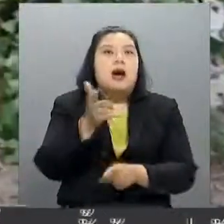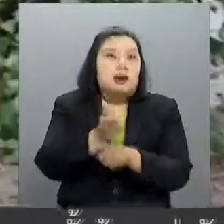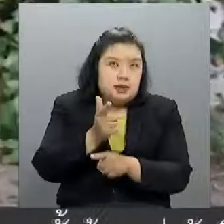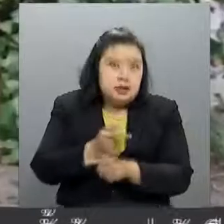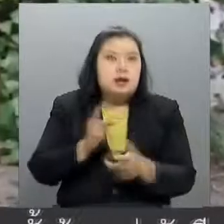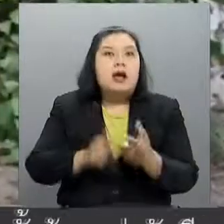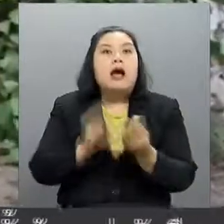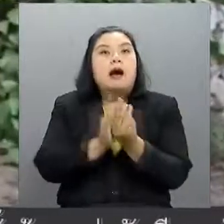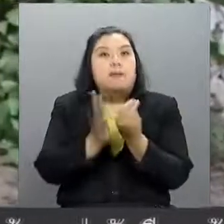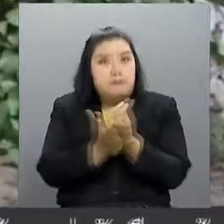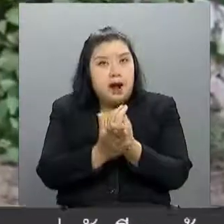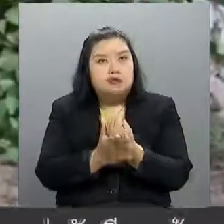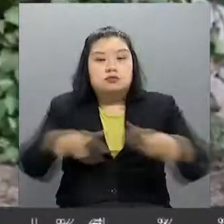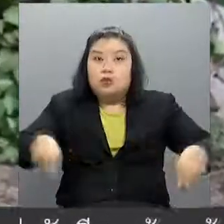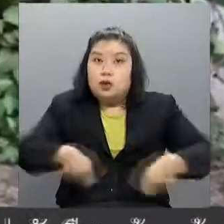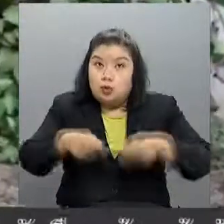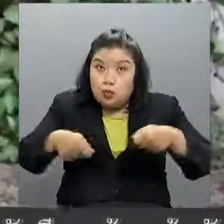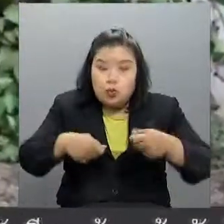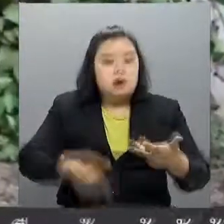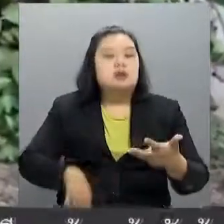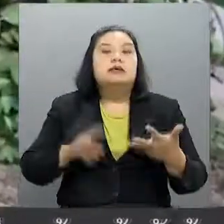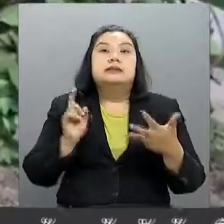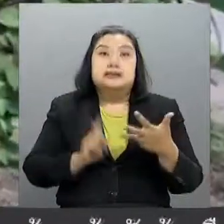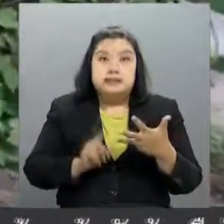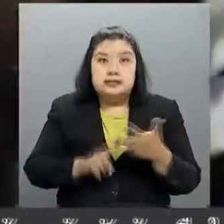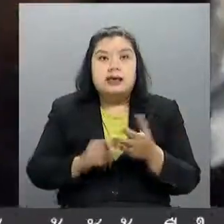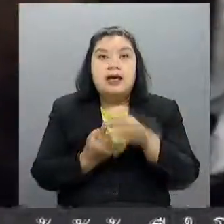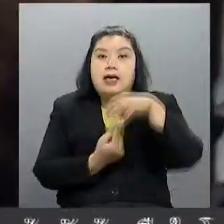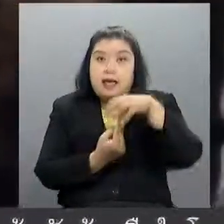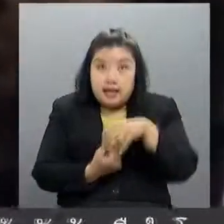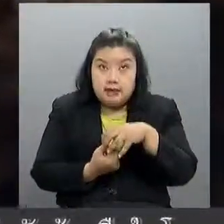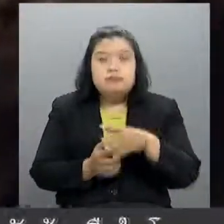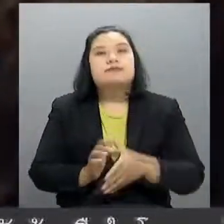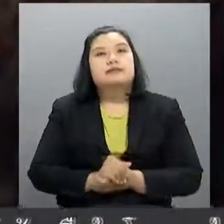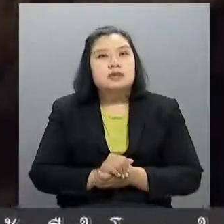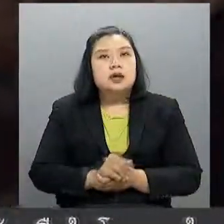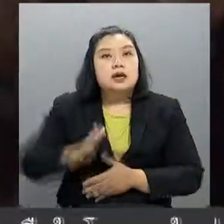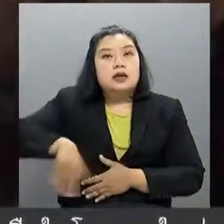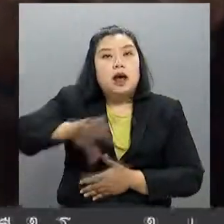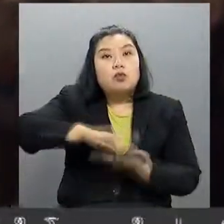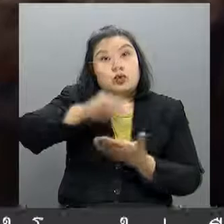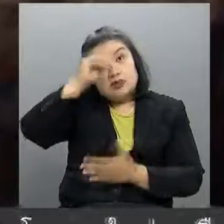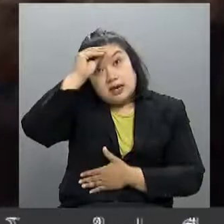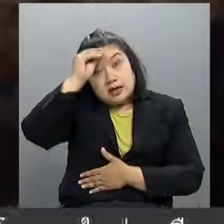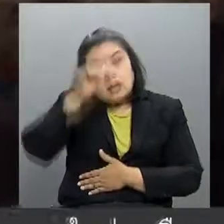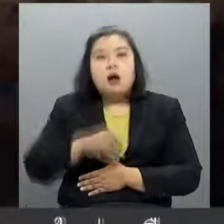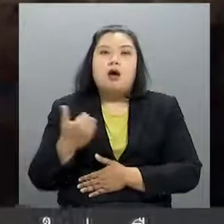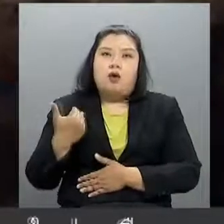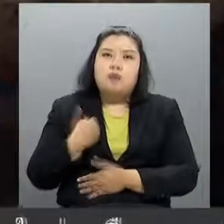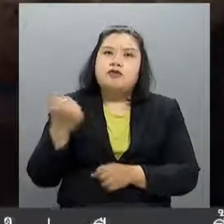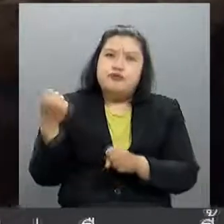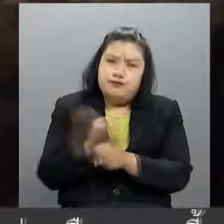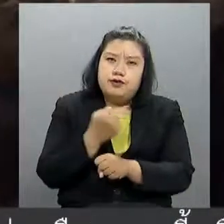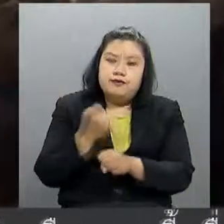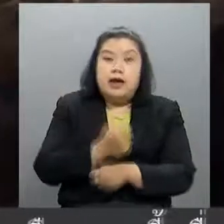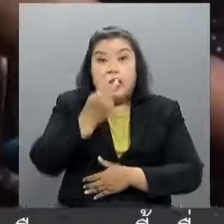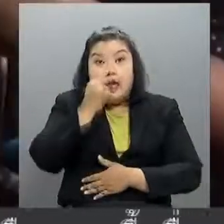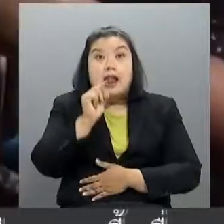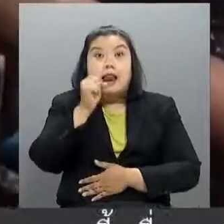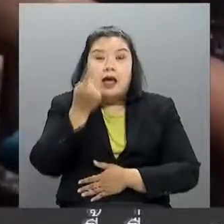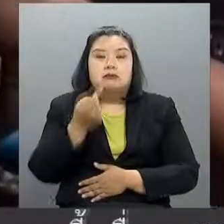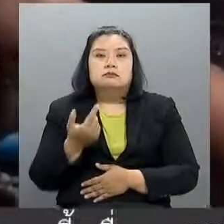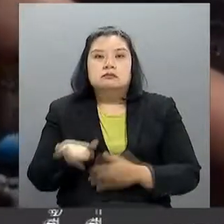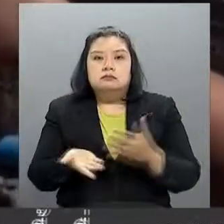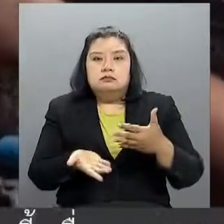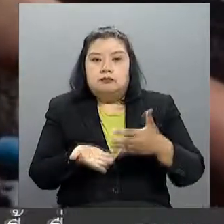วรวมไปถึงการเพาะเห็ดซึ่งนักเรียนก็จะได้ฝึกทำตั้งแต่ขั้นตอนแรกไปจนถึงการ